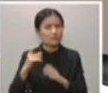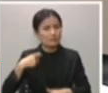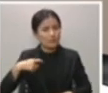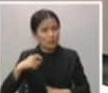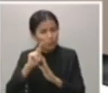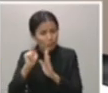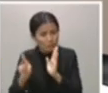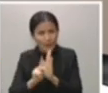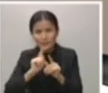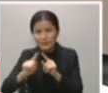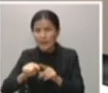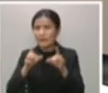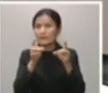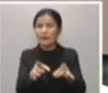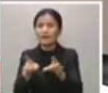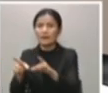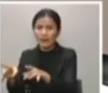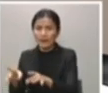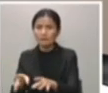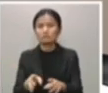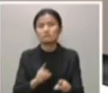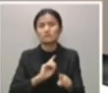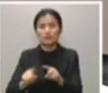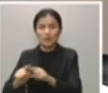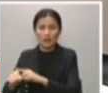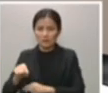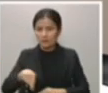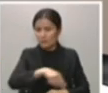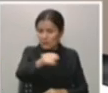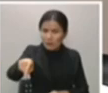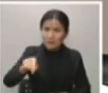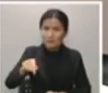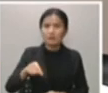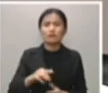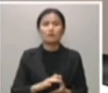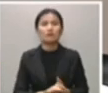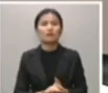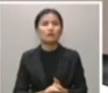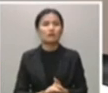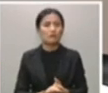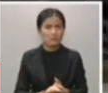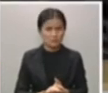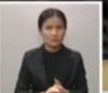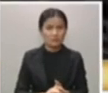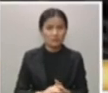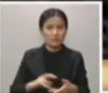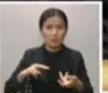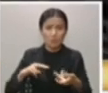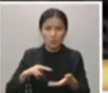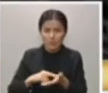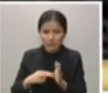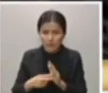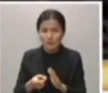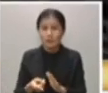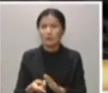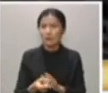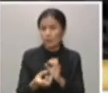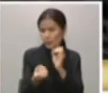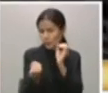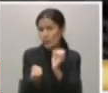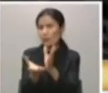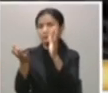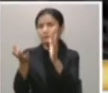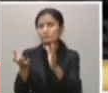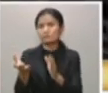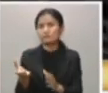ว่าการกระทำเช่นนี้จะทำลายแหล่งแห่งความยุติธรรมและหลักการทางกฎหมายของประเทศอย่าง